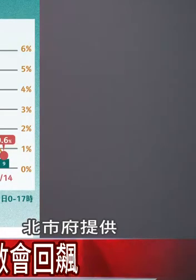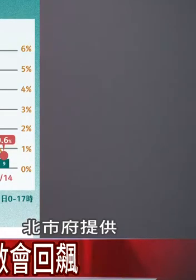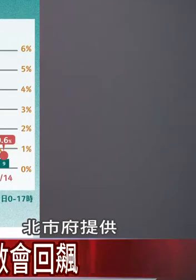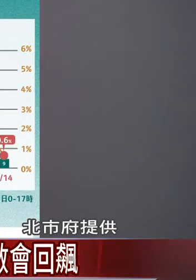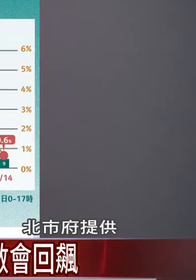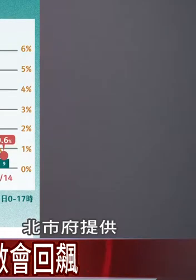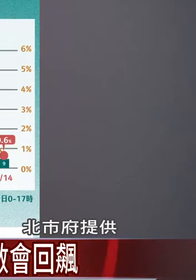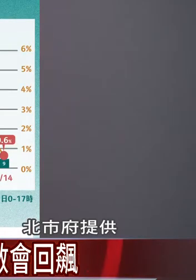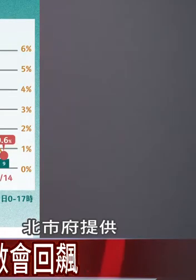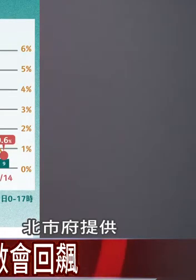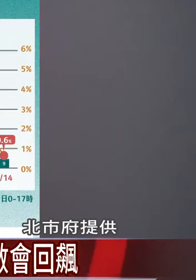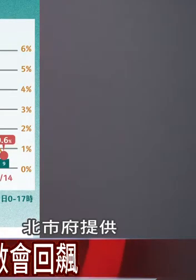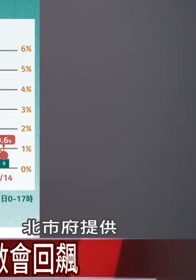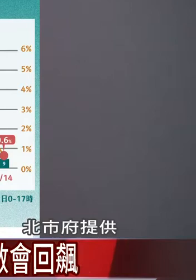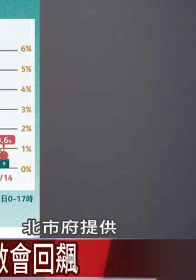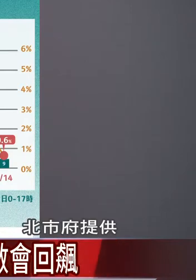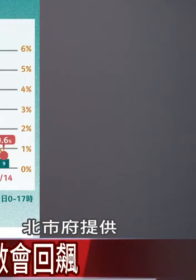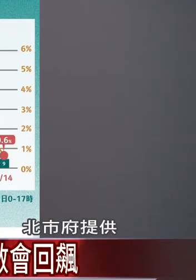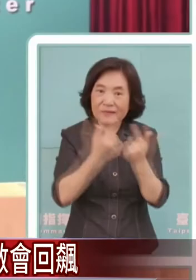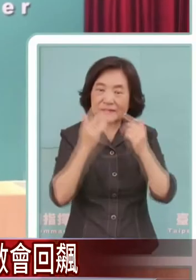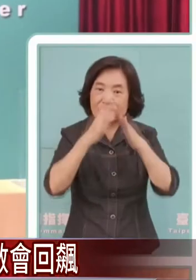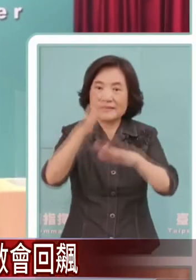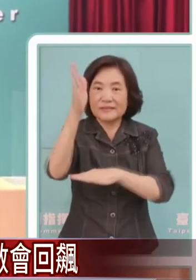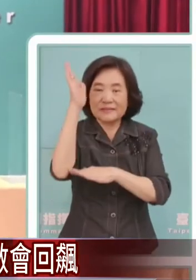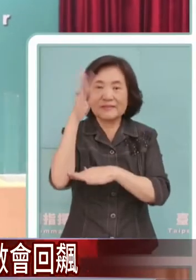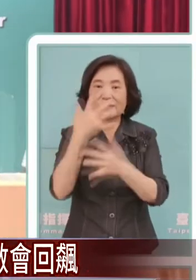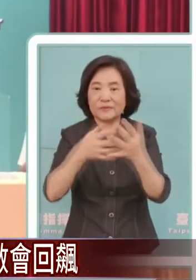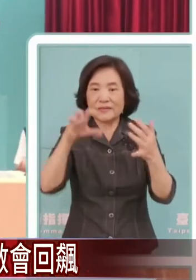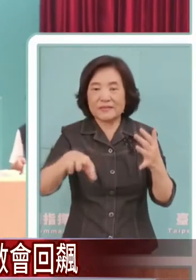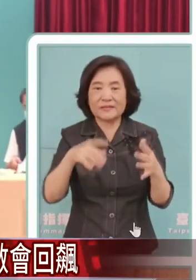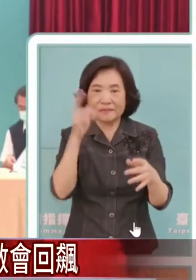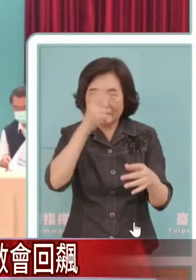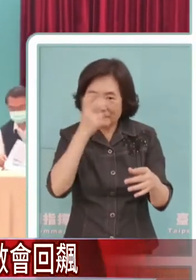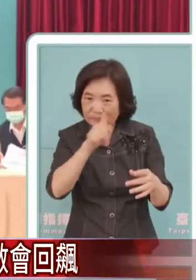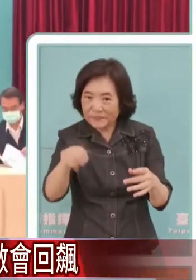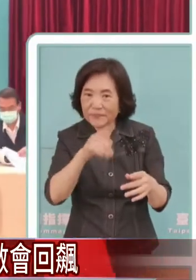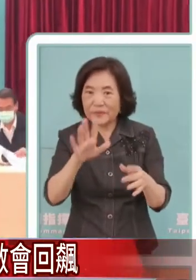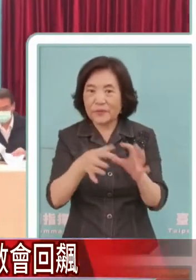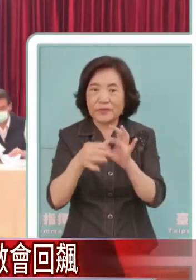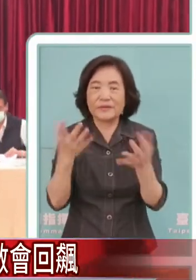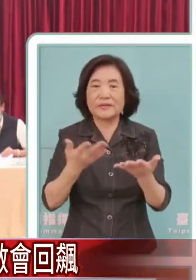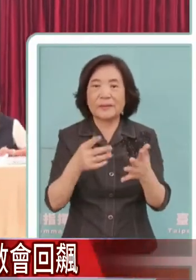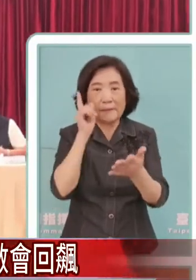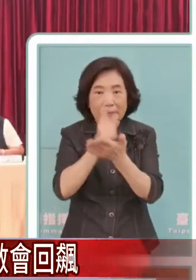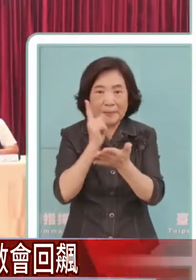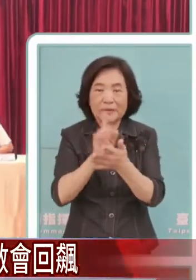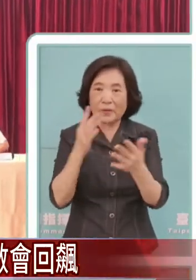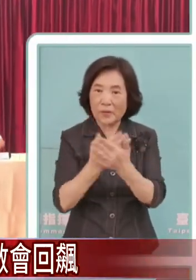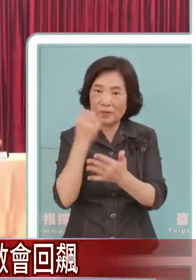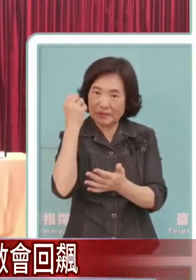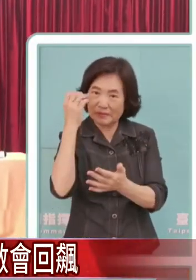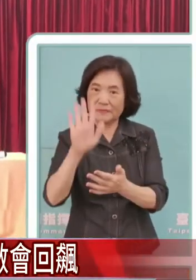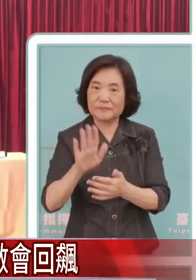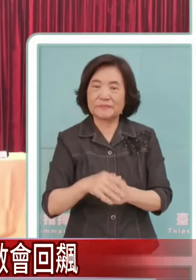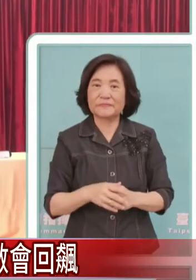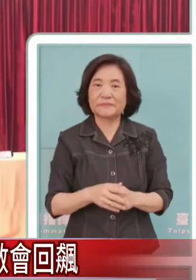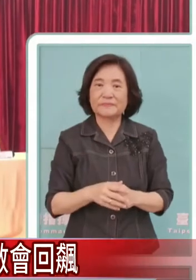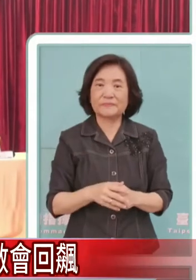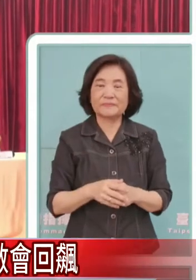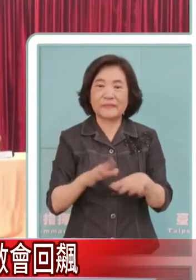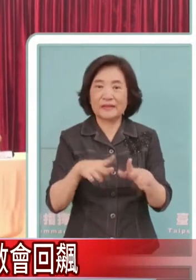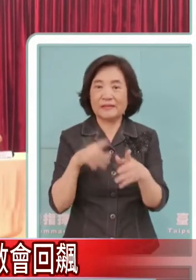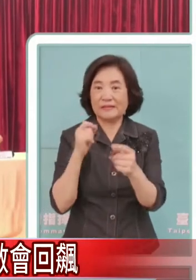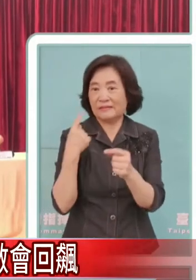成2.5级。对此，台北市长柯文哲忧心忡忡，认为现在一放开，确诊数字就会再飙回